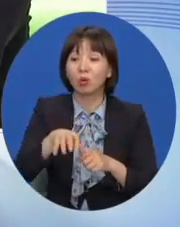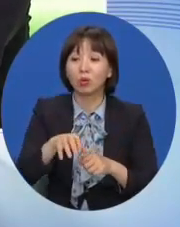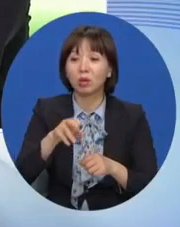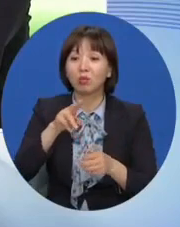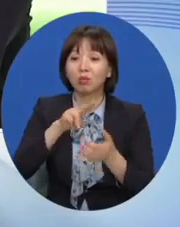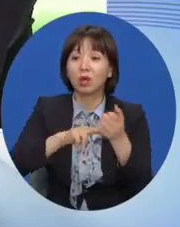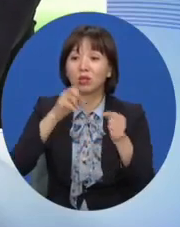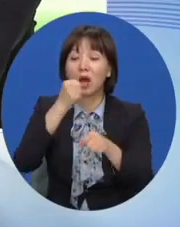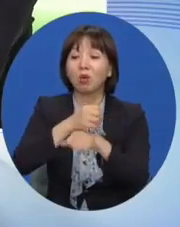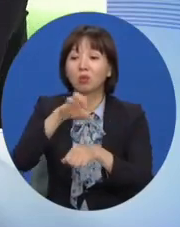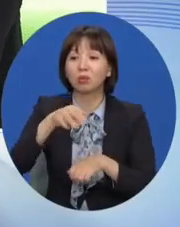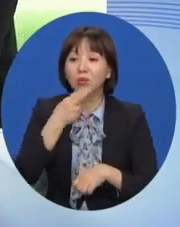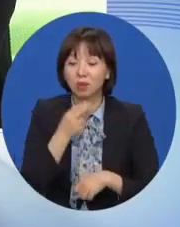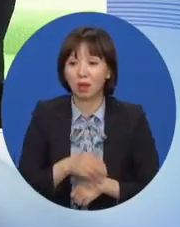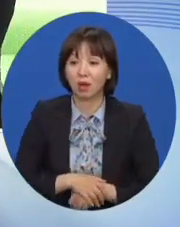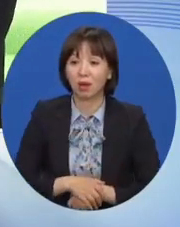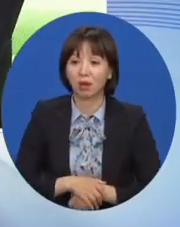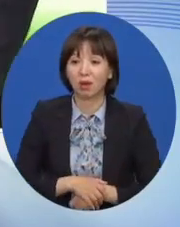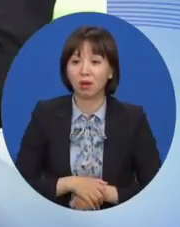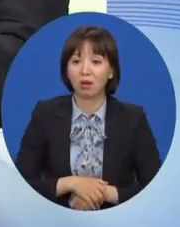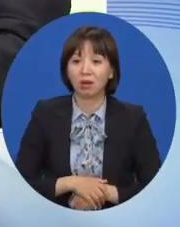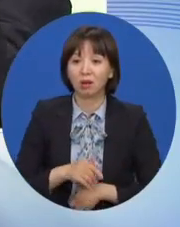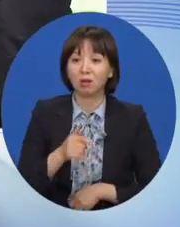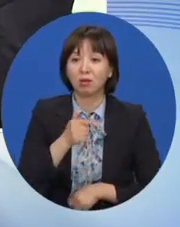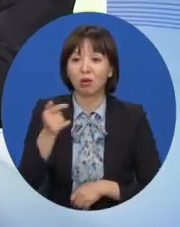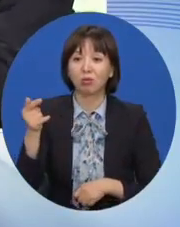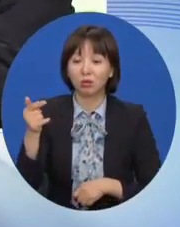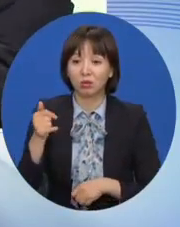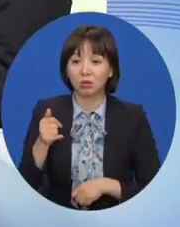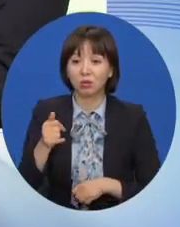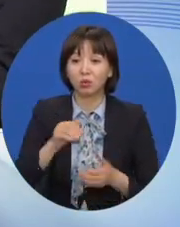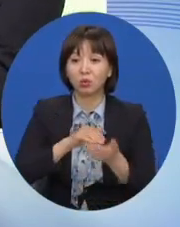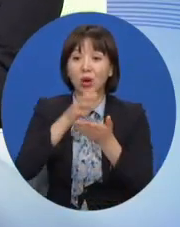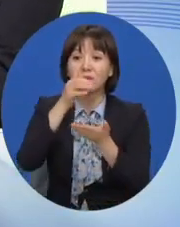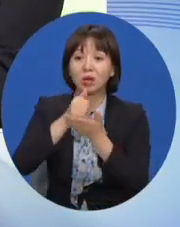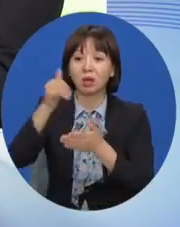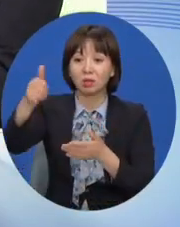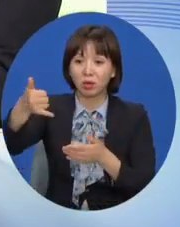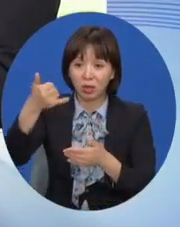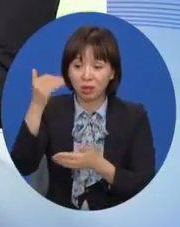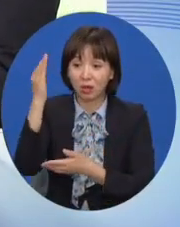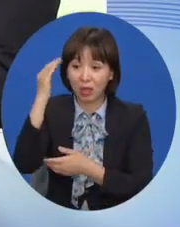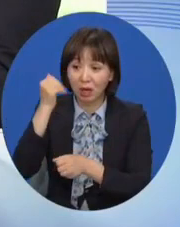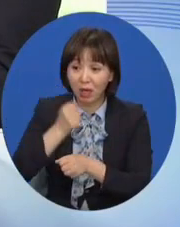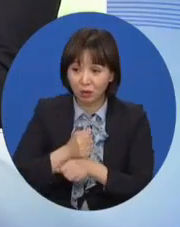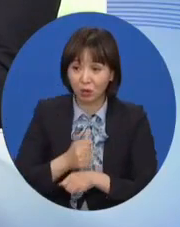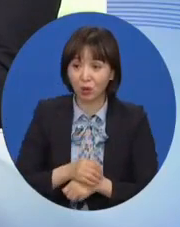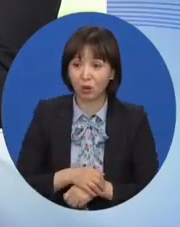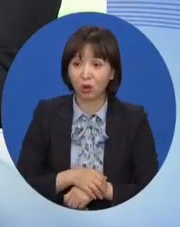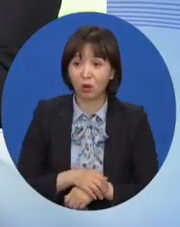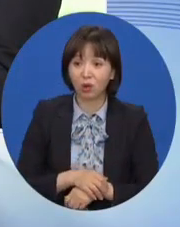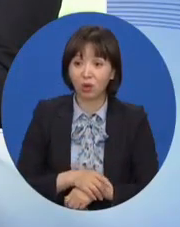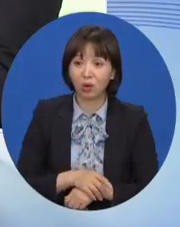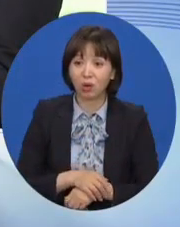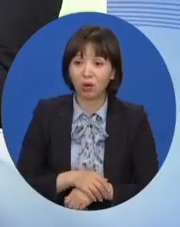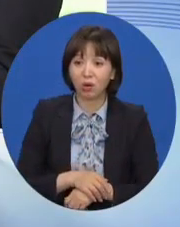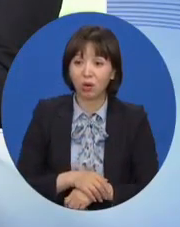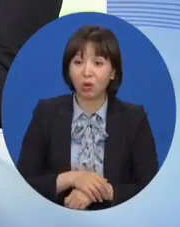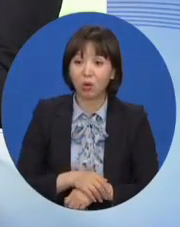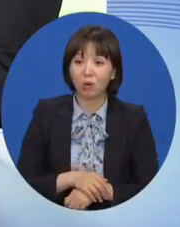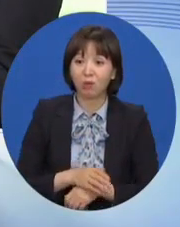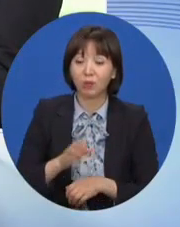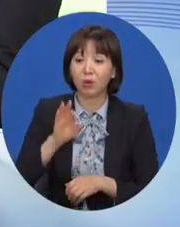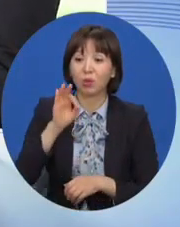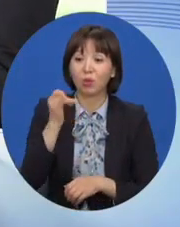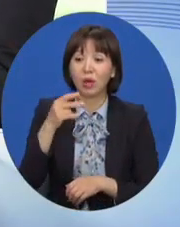없는데 아까 말씀드렸지 않습니까? 외식업조합장이 감사하다고 전화 왔었다고. 네. 어느 감사 전화가 왔습니까? 외식업조합장한테